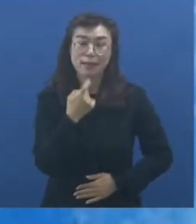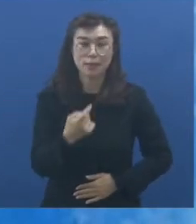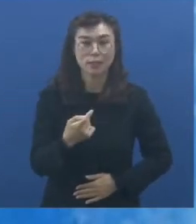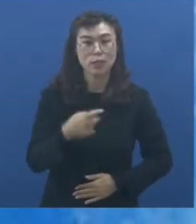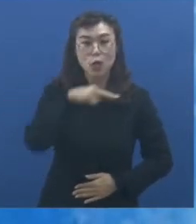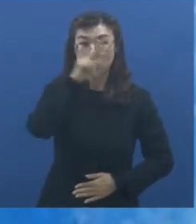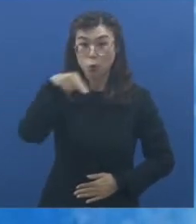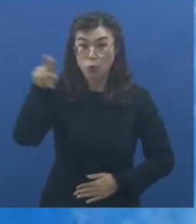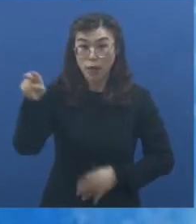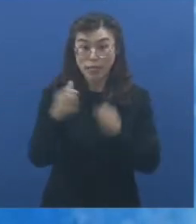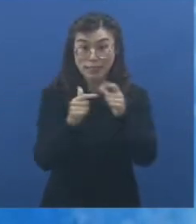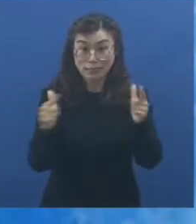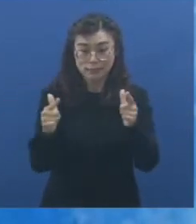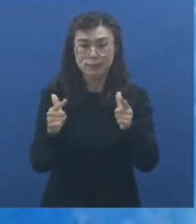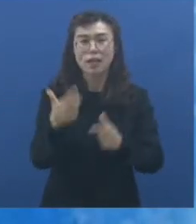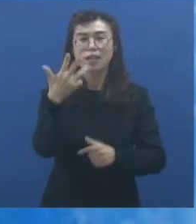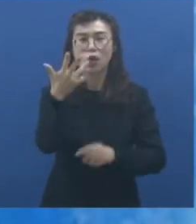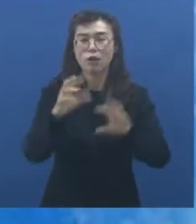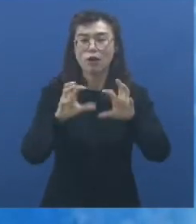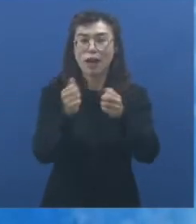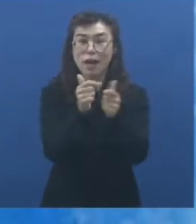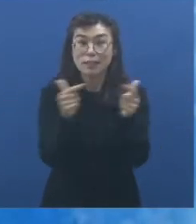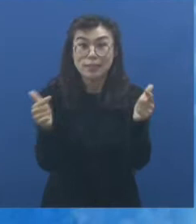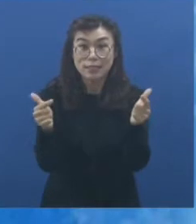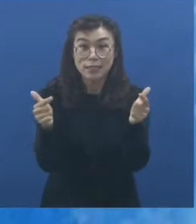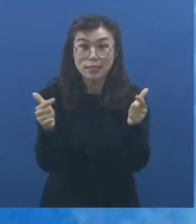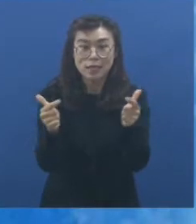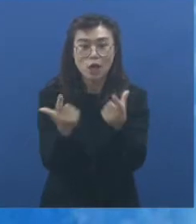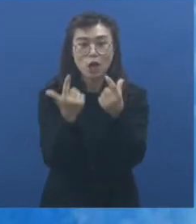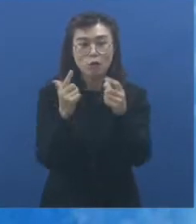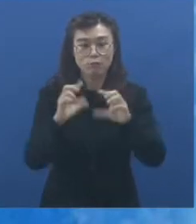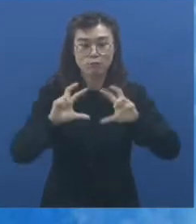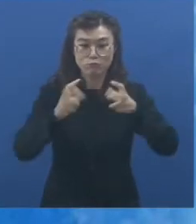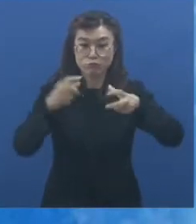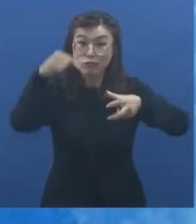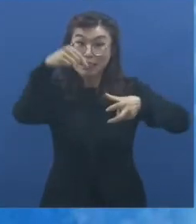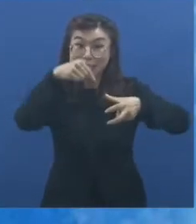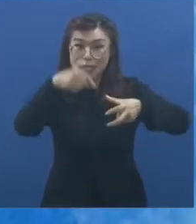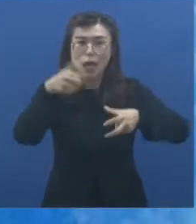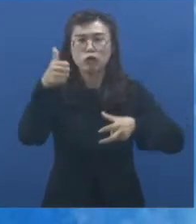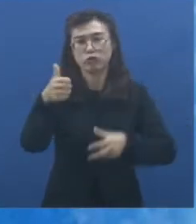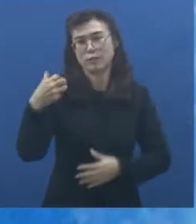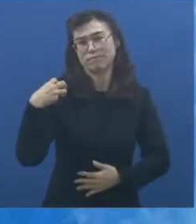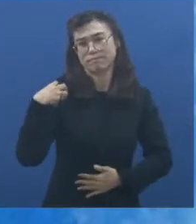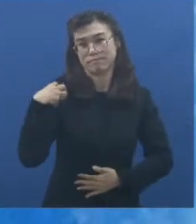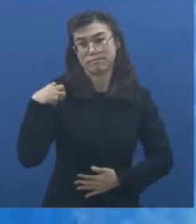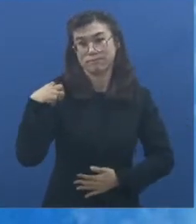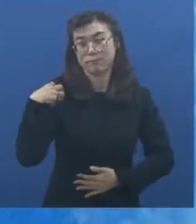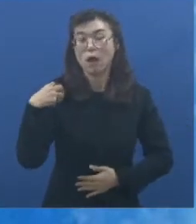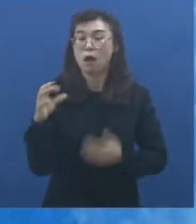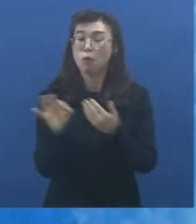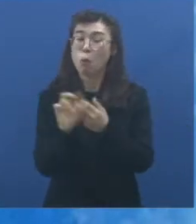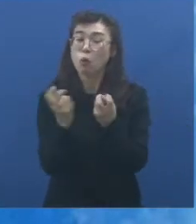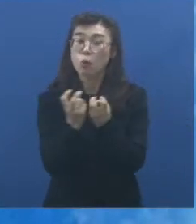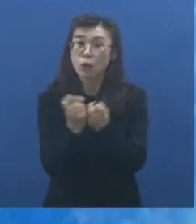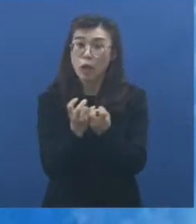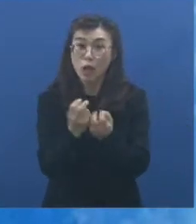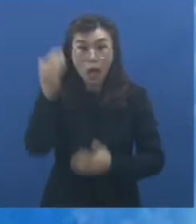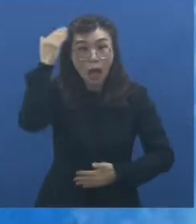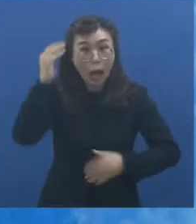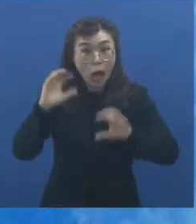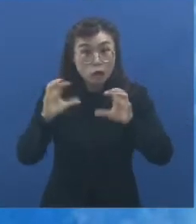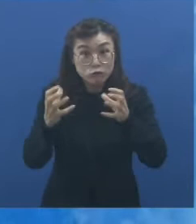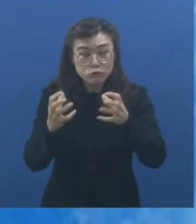이런 8개 나라들이 이제 그 남 북극 에 이 주인이 돼 있어요 그럼 어떻게 줘 우리는 뚜껑에 갈수가